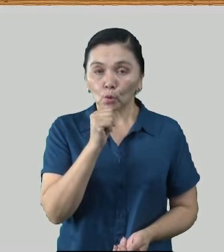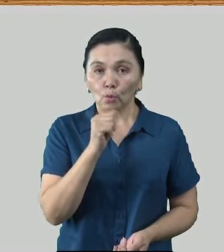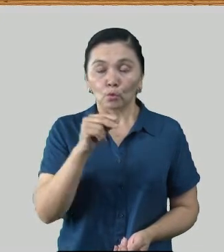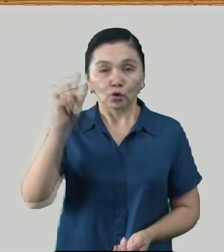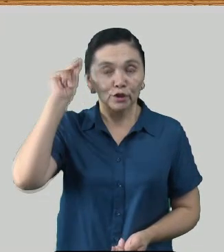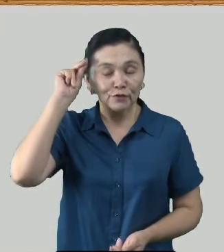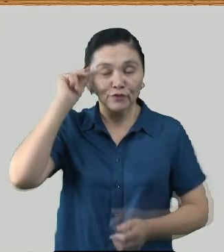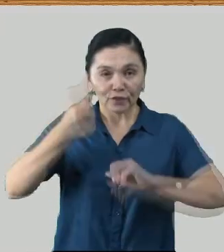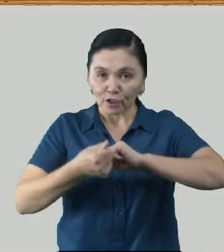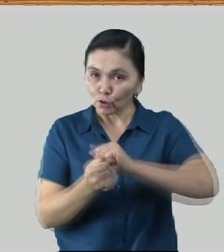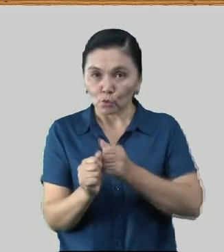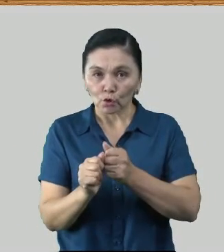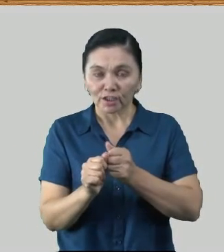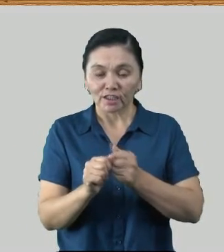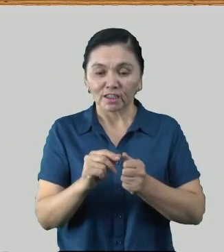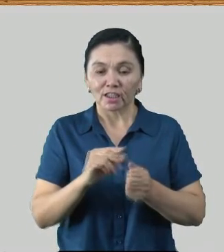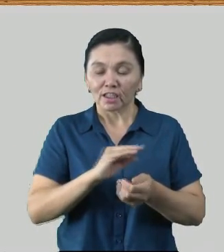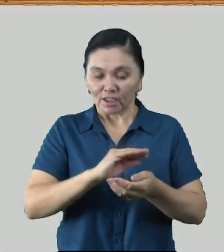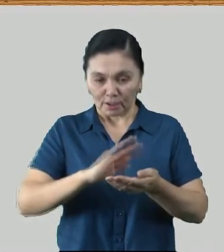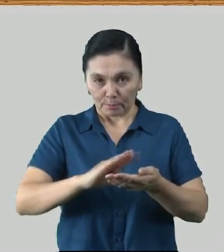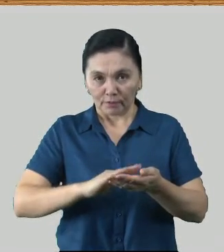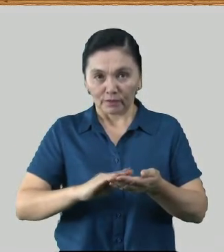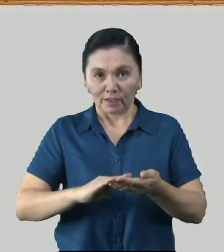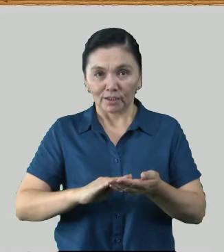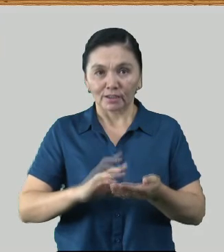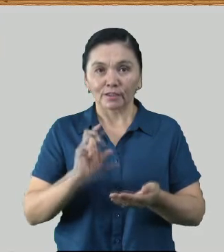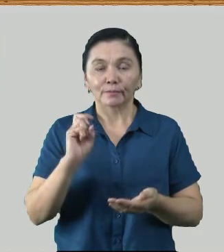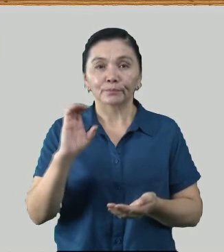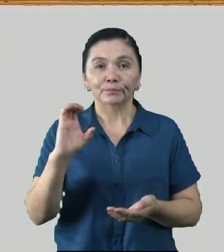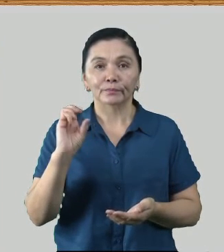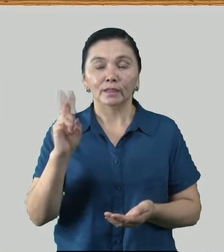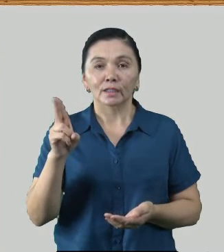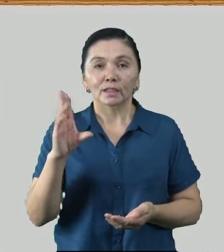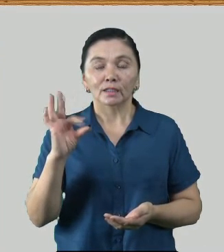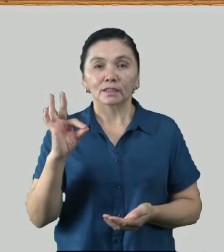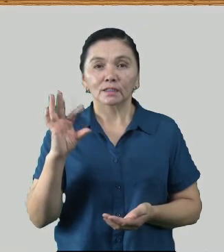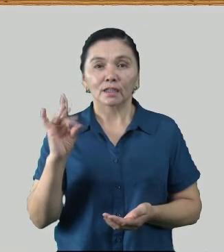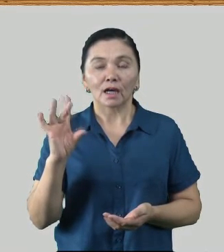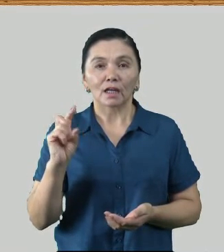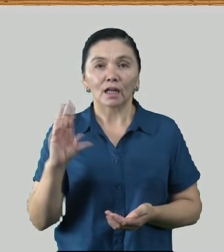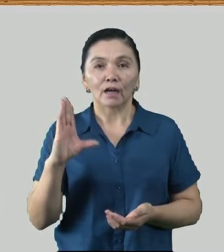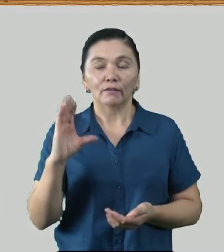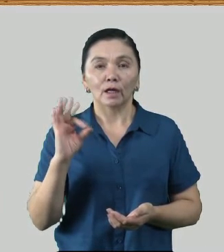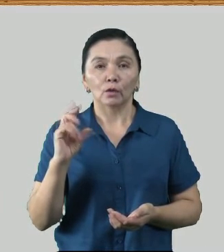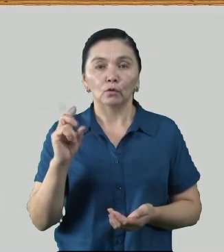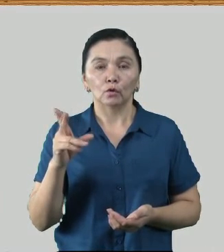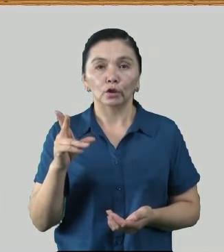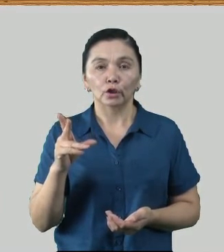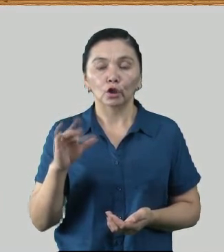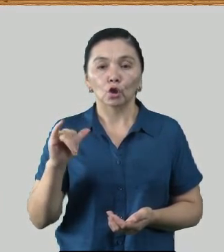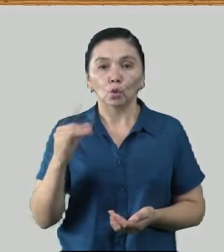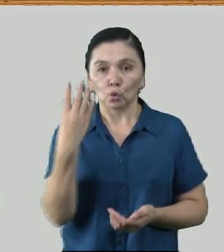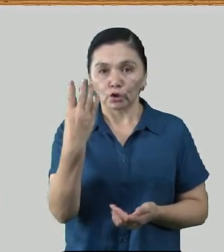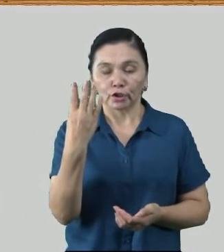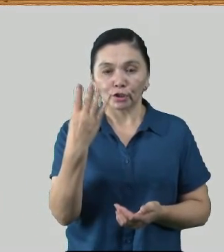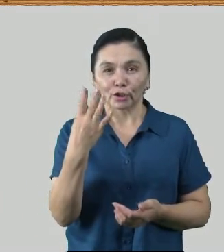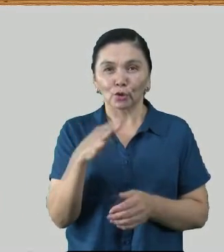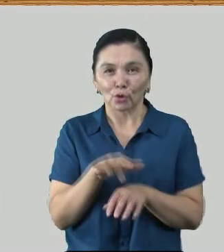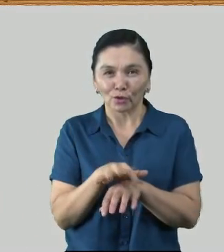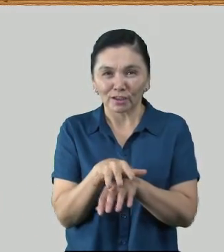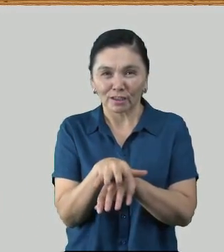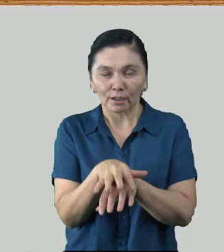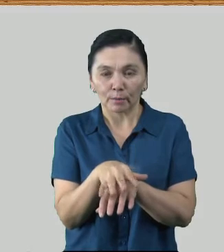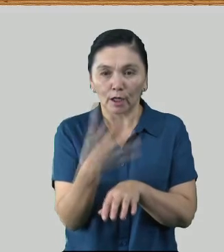Попробуйте выучить и повторить скороговорку. У четырех черепах по